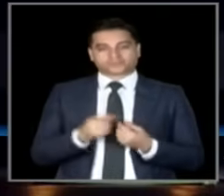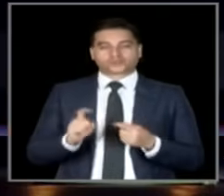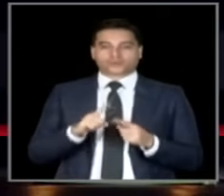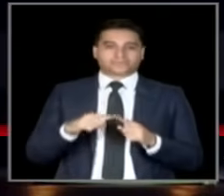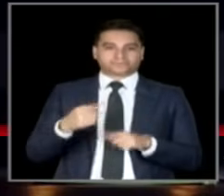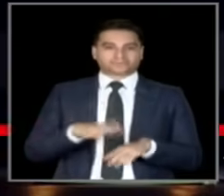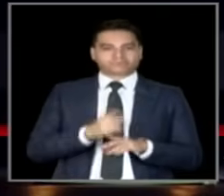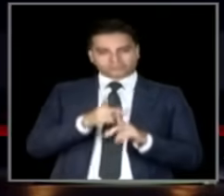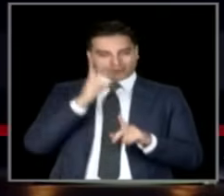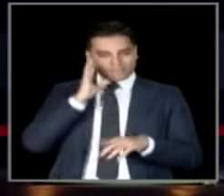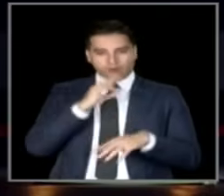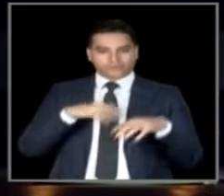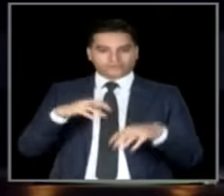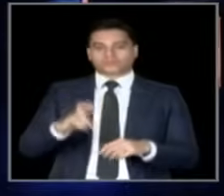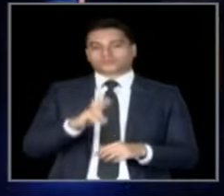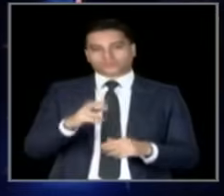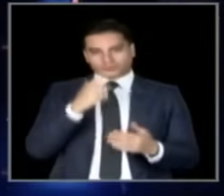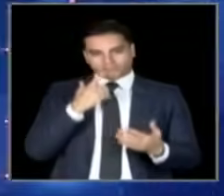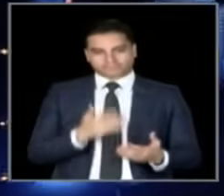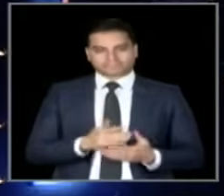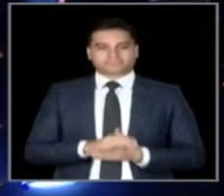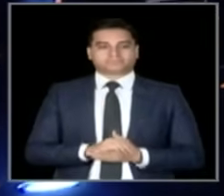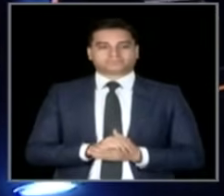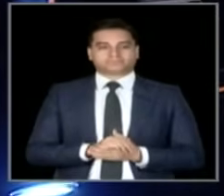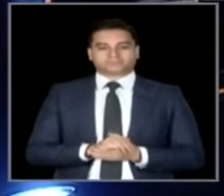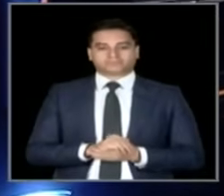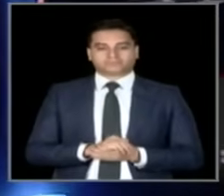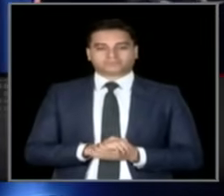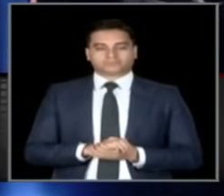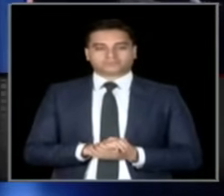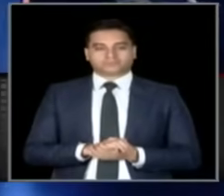جاي لوحات ومعالم، والسؤال هو: